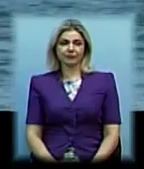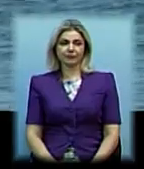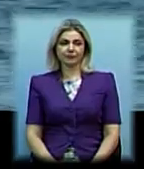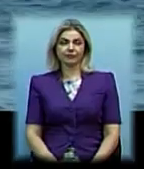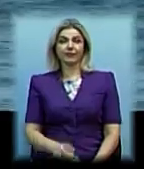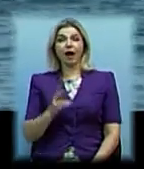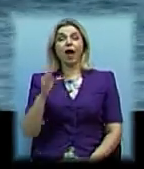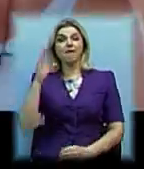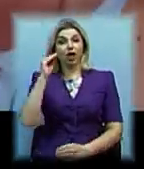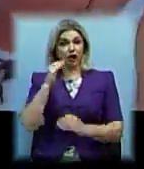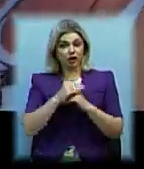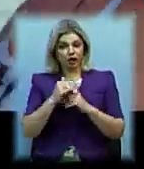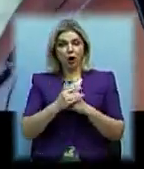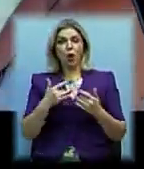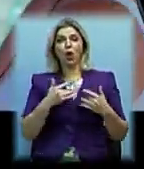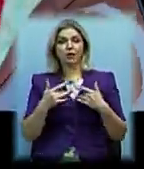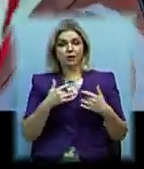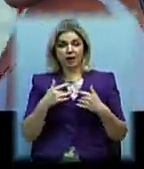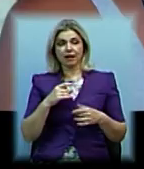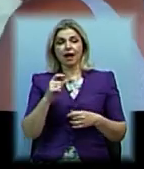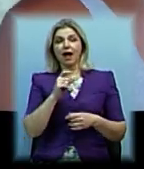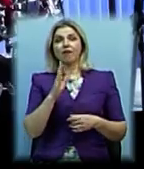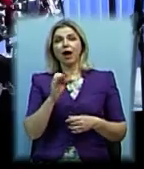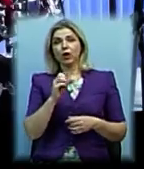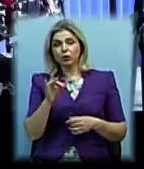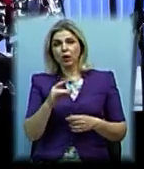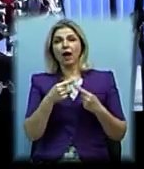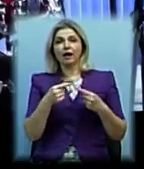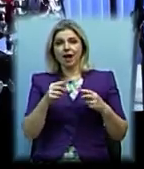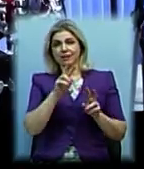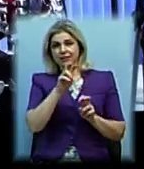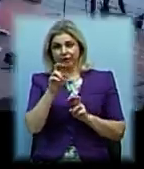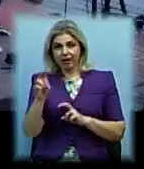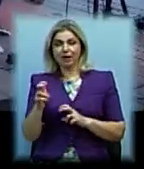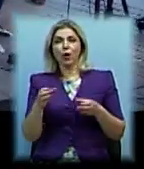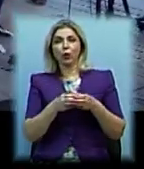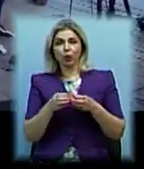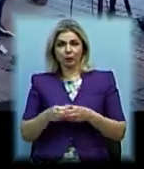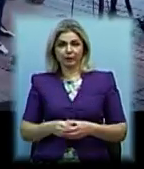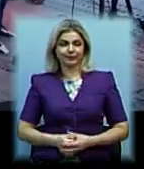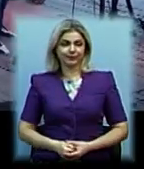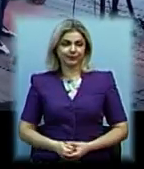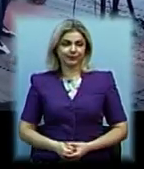А надвечір – концерт рок-гуртів. «Екватор», «Маріонетки», «Скарлет», «Фабіант», «Майлайн Спрайт» та «Трактор Паті».